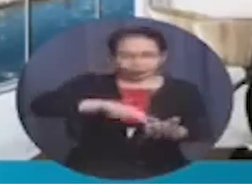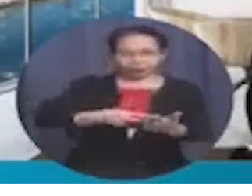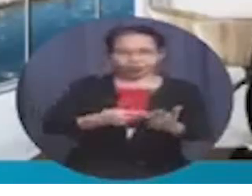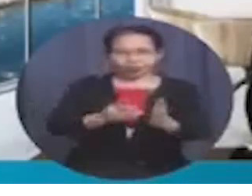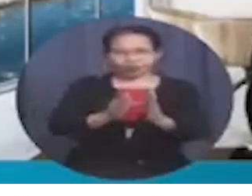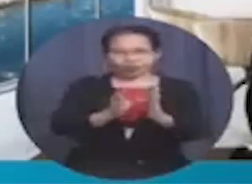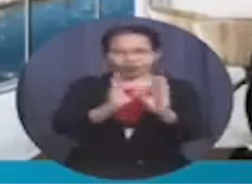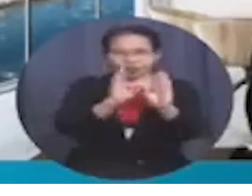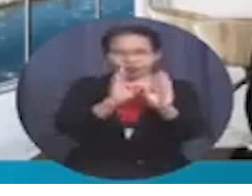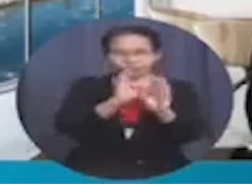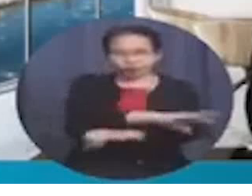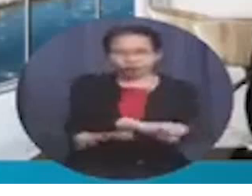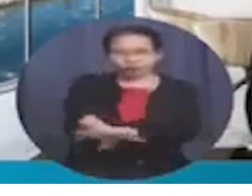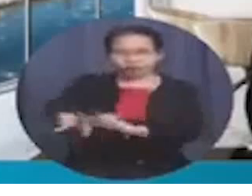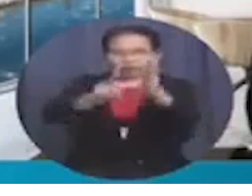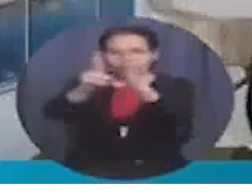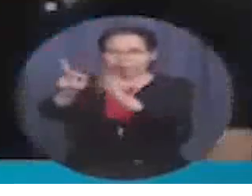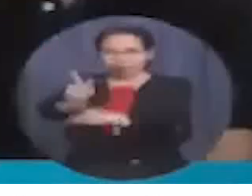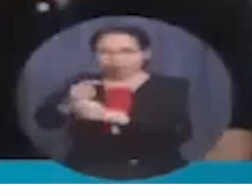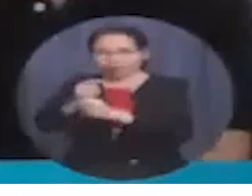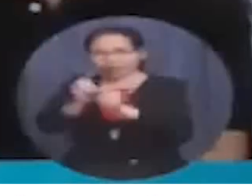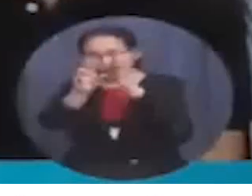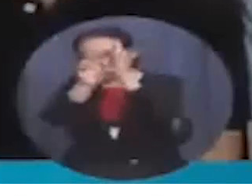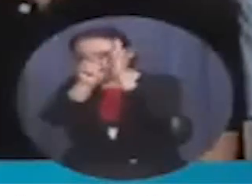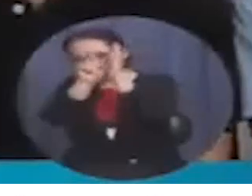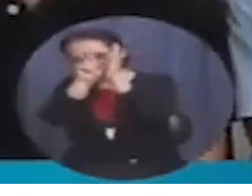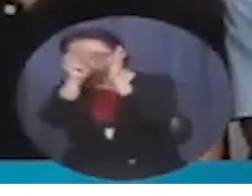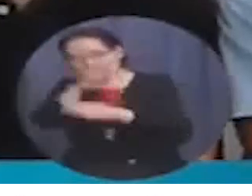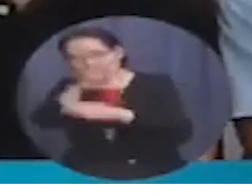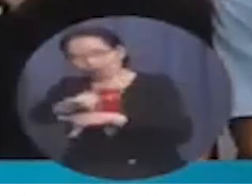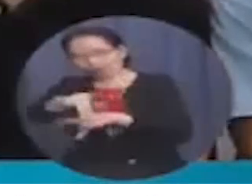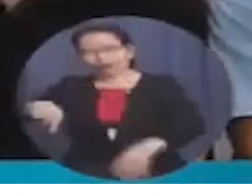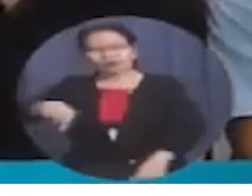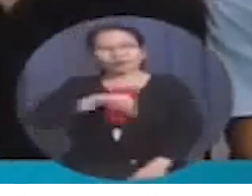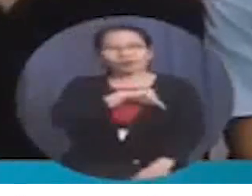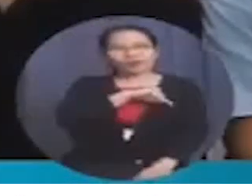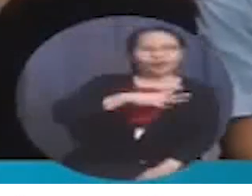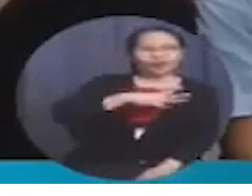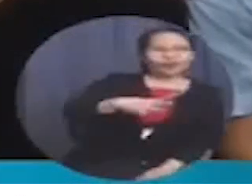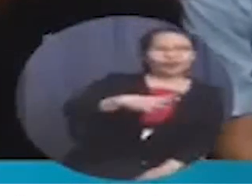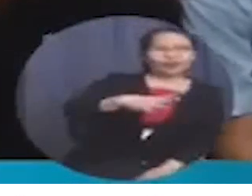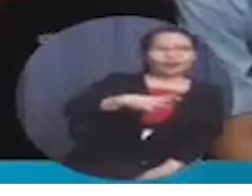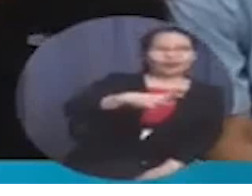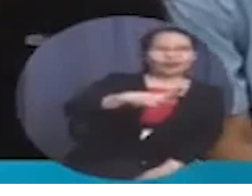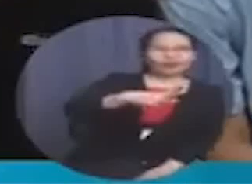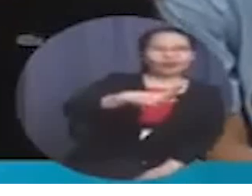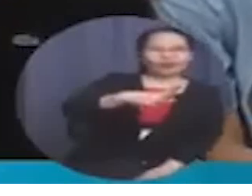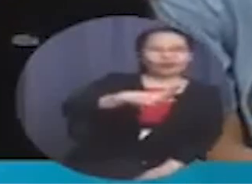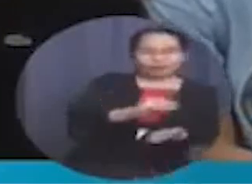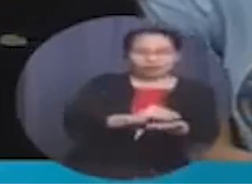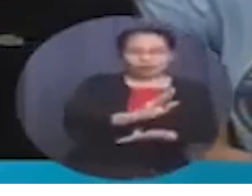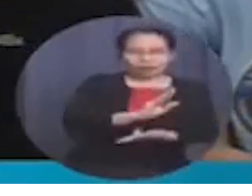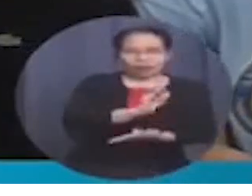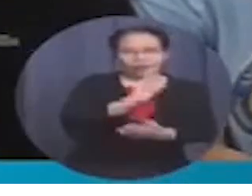kapatiran, kinukuha ng mga tik-tik para ipanira sa atin. Okay lang. Bahala